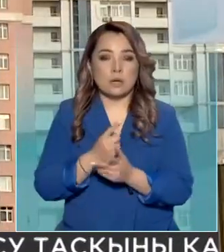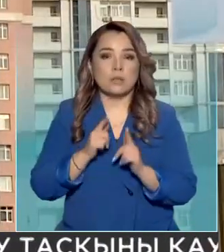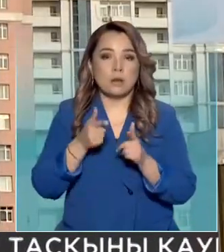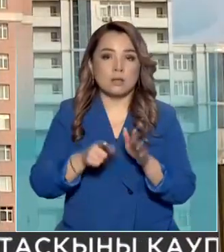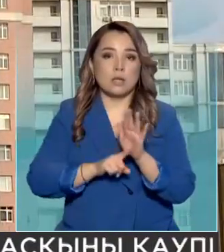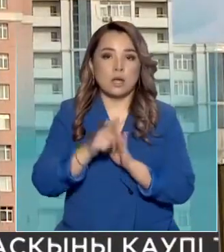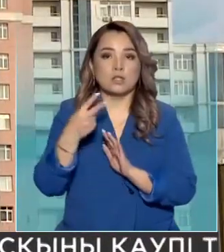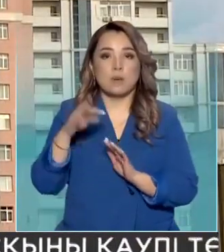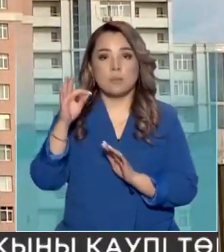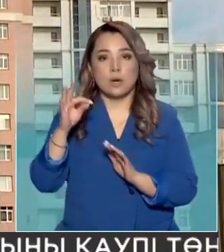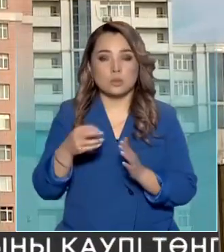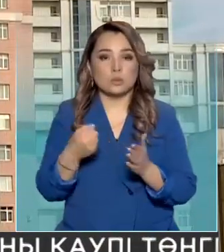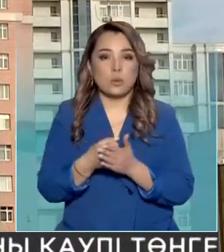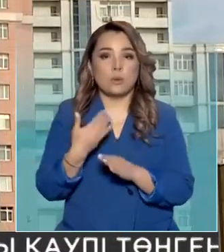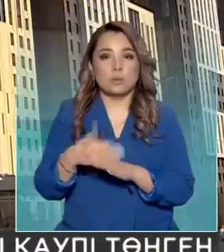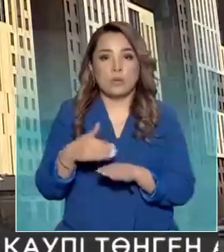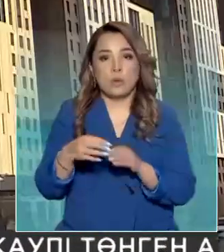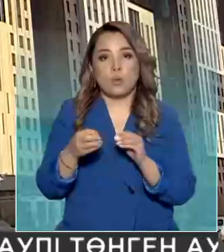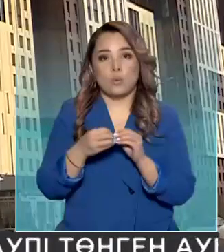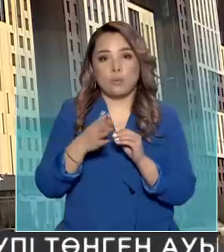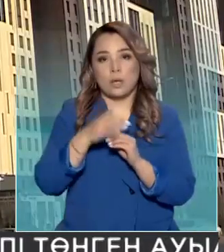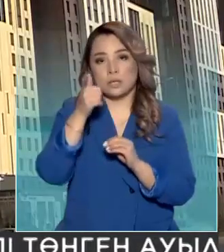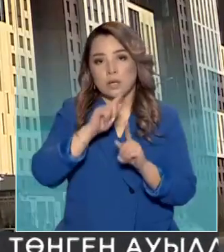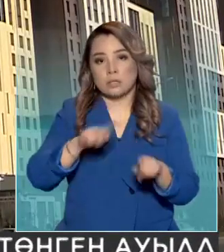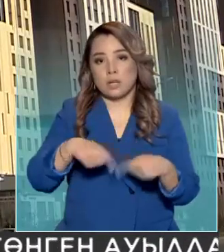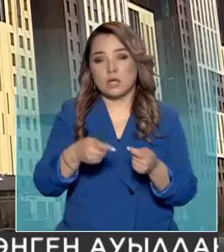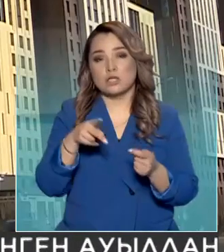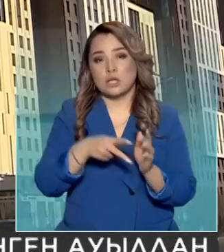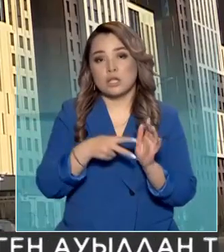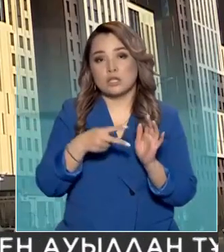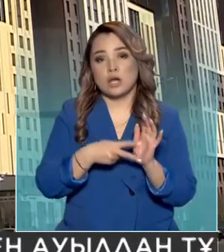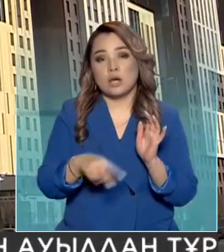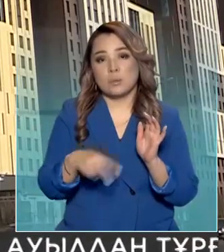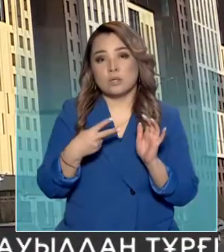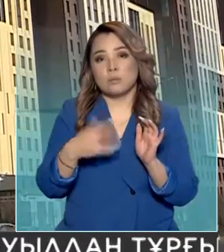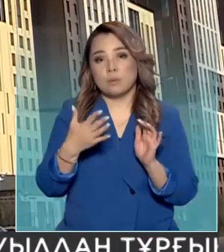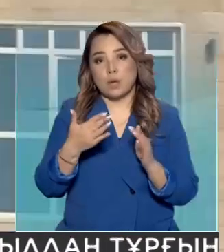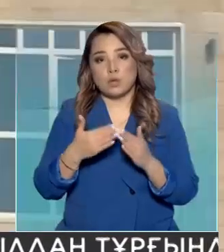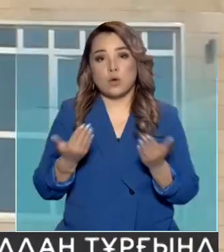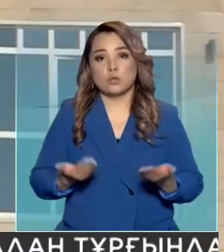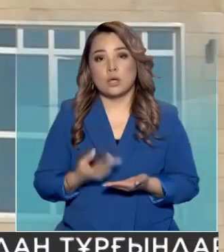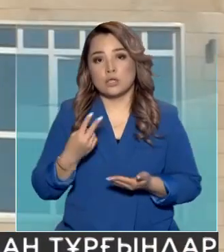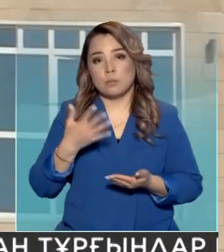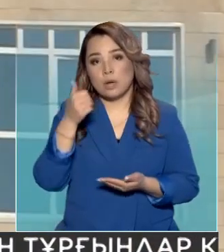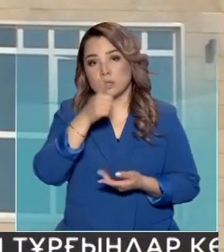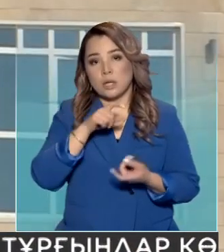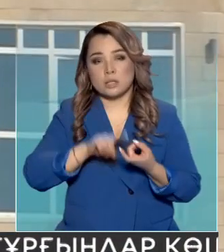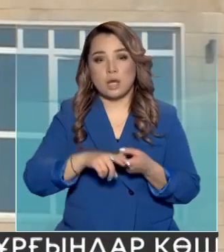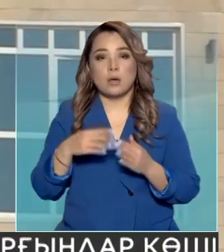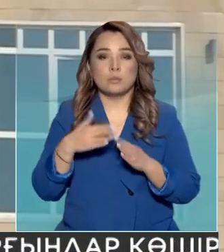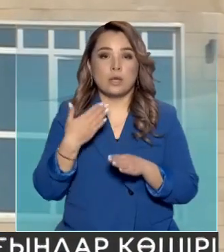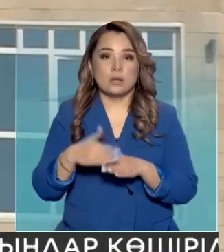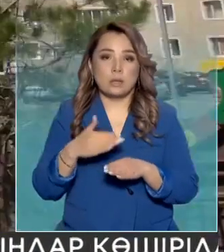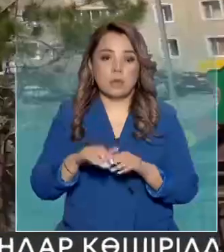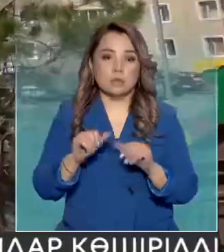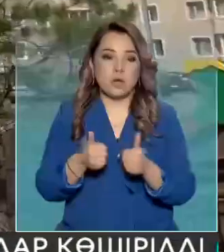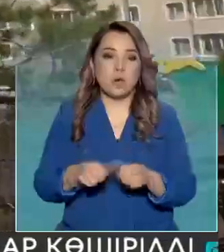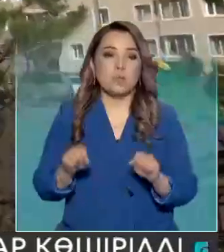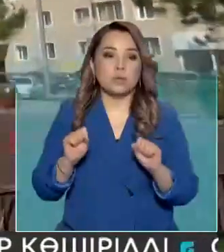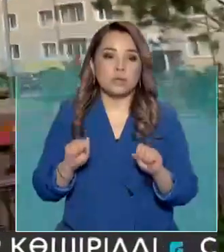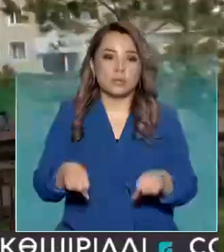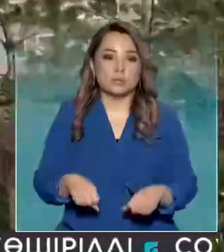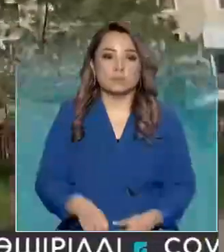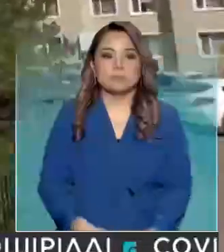20%, несиені 15 жылға дейін беретін бағдарлама. Ал 7-20-25 арқылы тұрғындар 25 жылға дейін ипотекалық кредит рәсімдей алады.